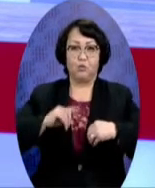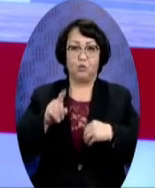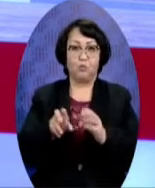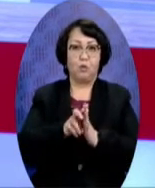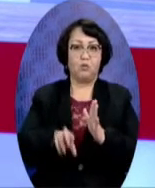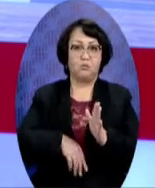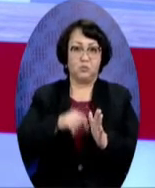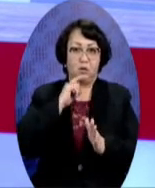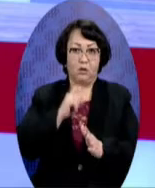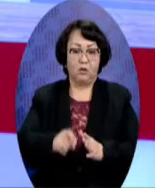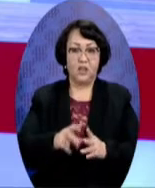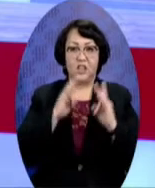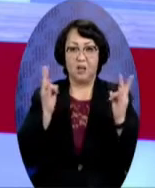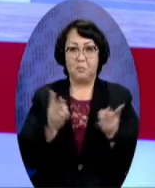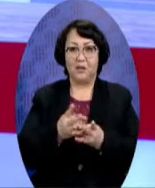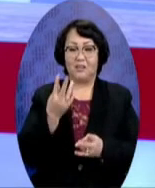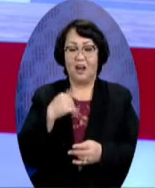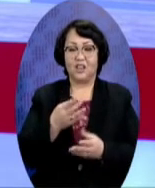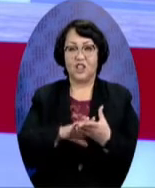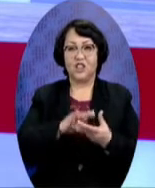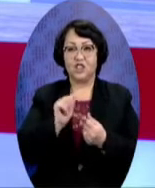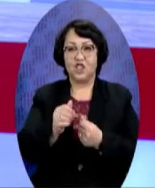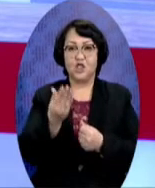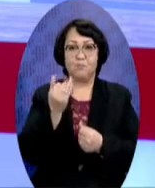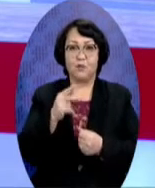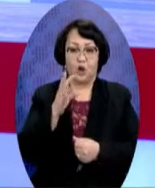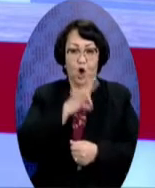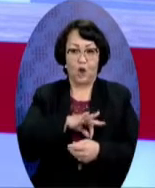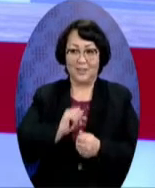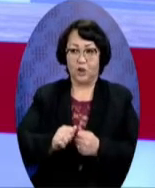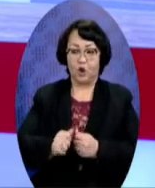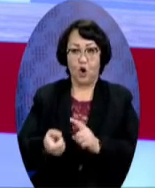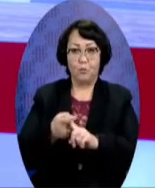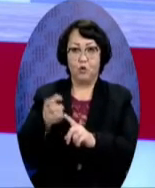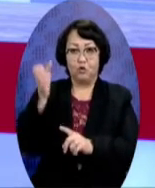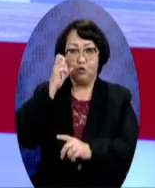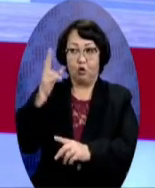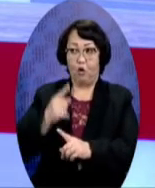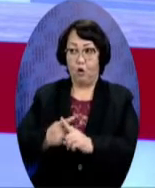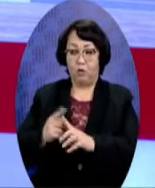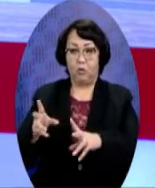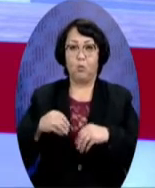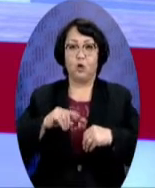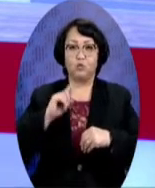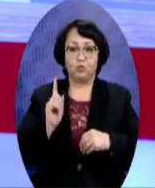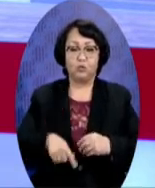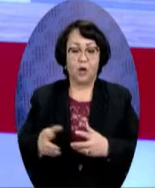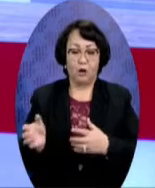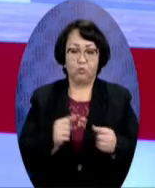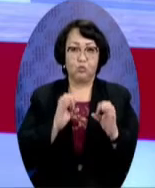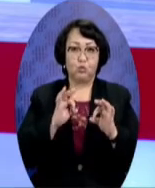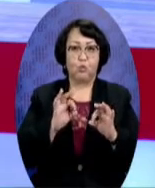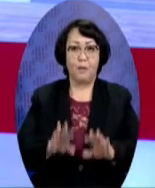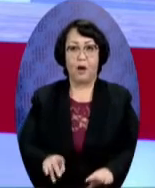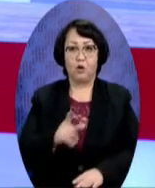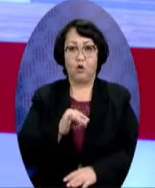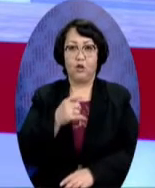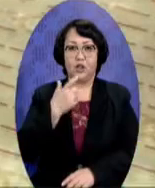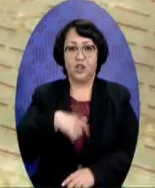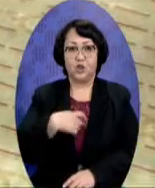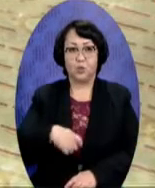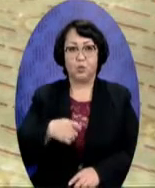байна. Харин нийгэм даатгалын шимтгэлийн орлого зарлагтай холбогдох ерөнхийлөгчийн хоригийг хүлээн авах нь зөвөө гэж байнгын хорооны гишүүд үзэж байна.